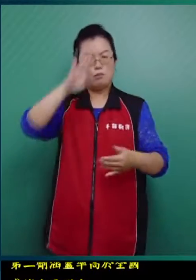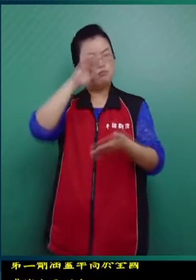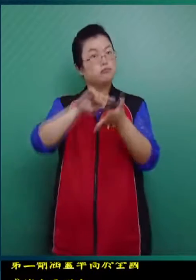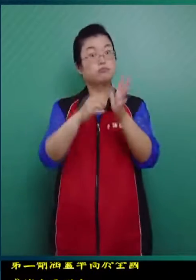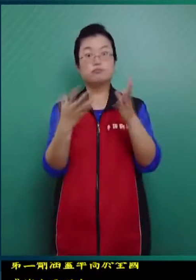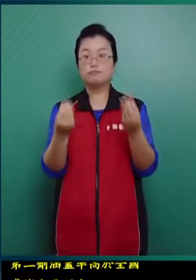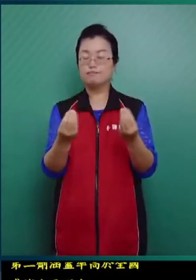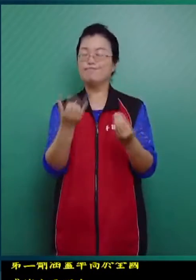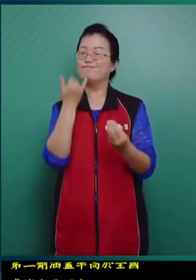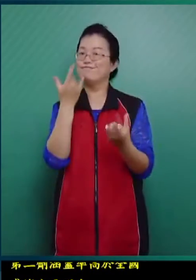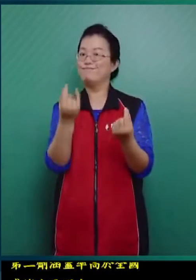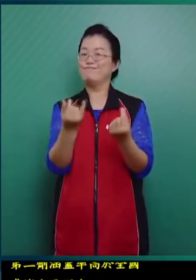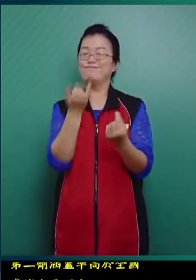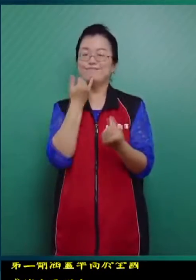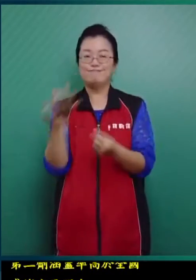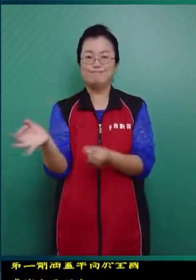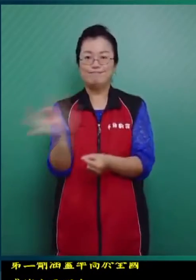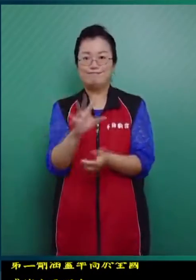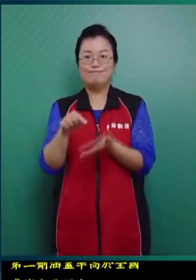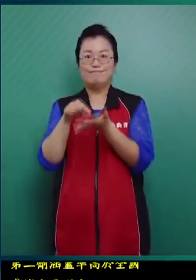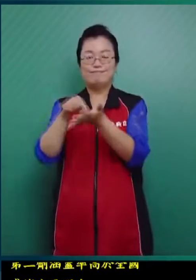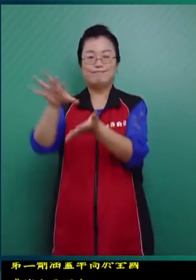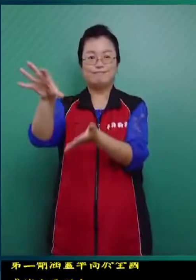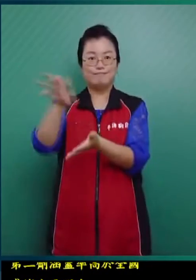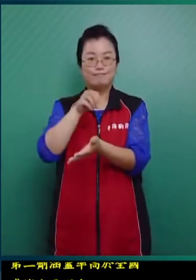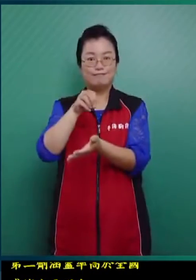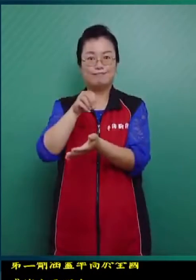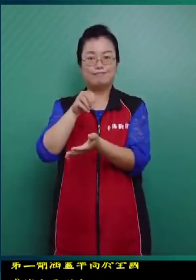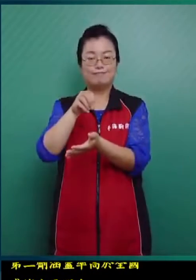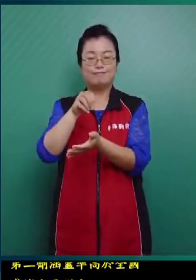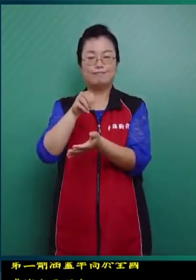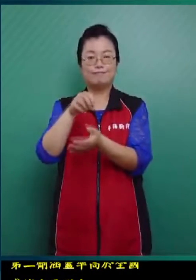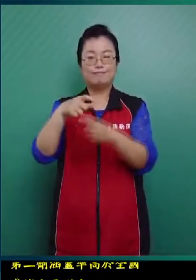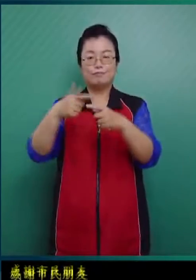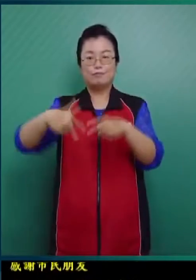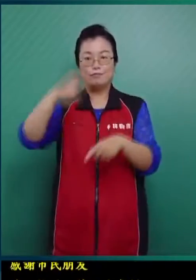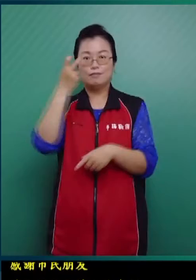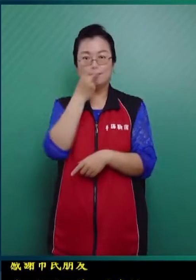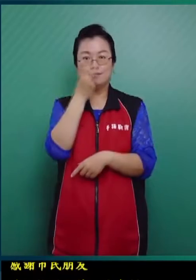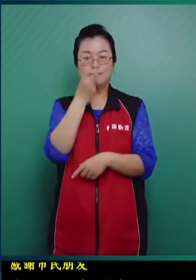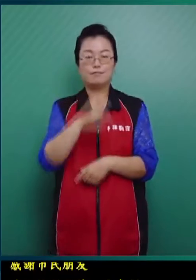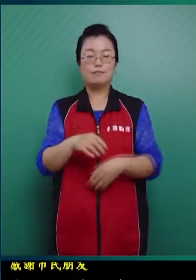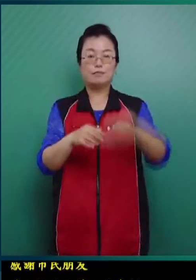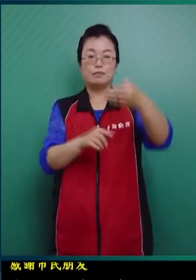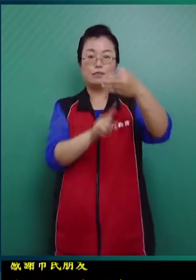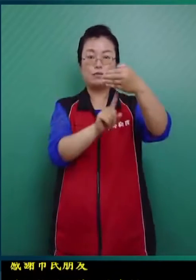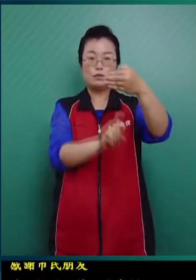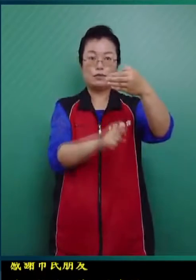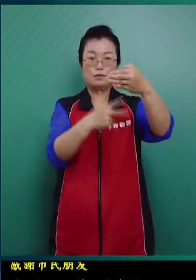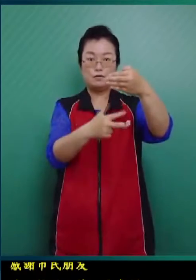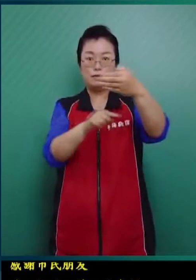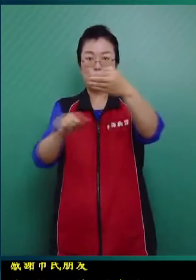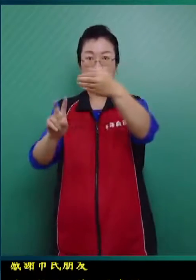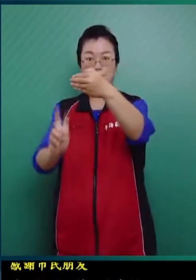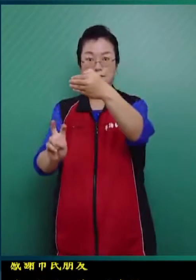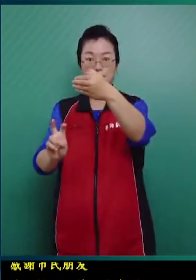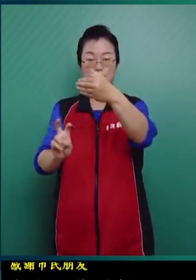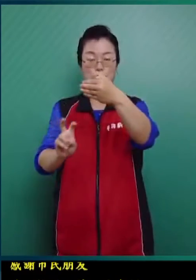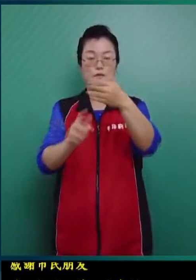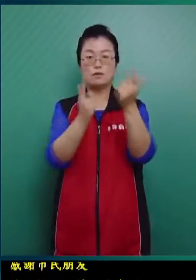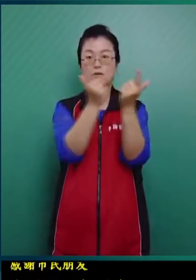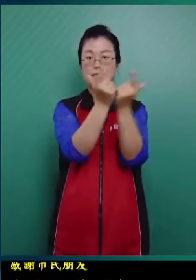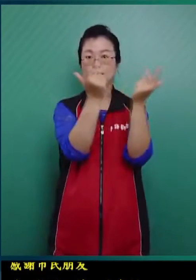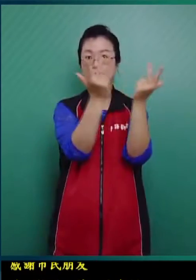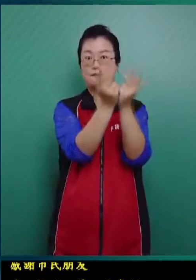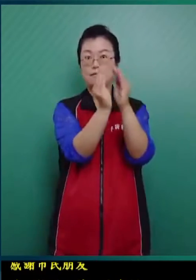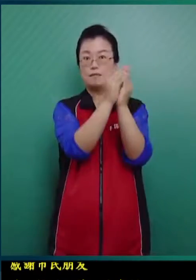用快筛试剂。那我们符合对象是中秋连假十七到二十号自双北、桃园返回台南的本市市民。然后请携带